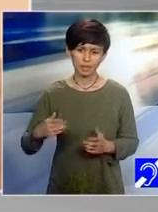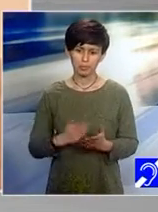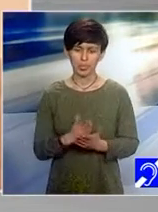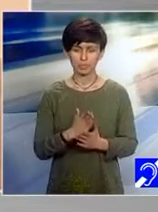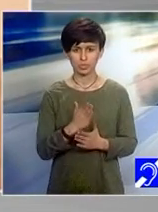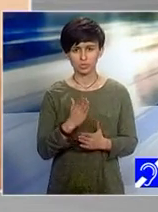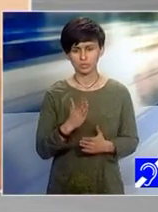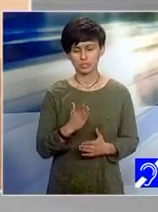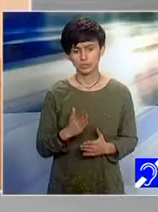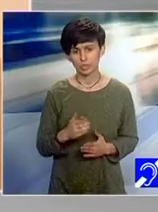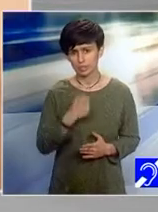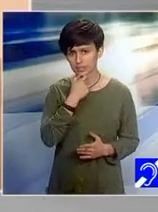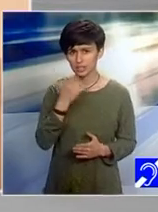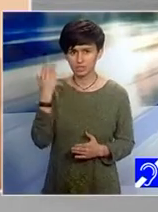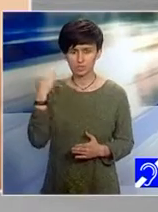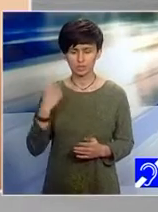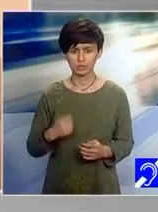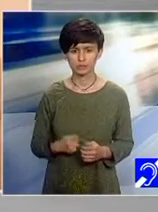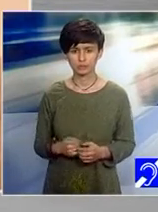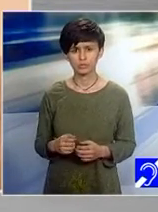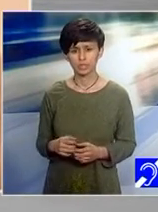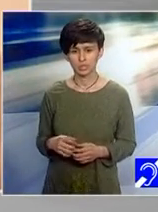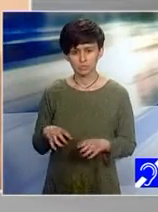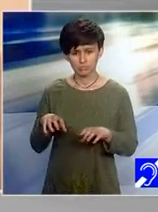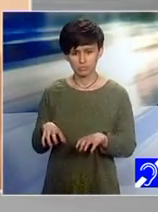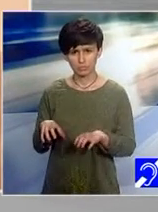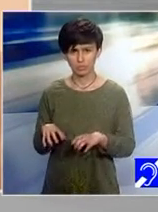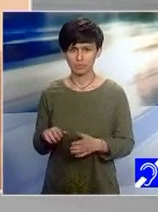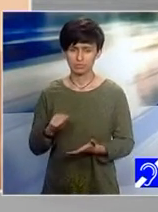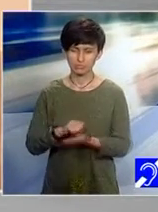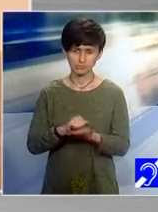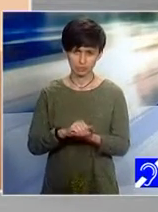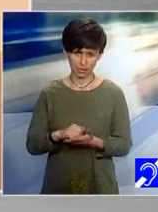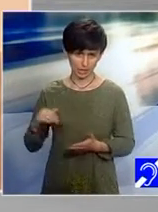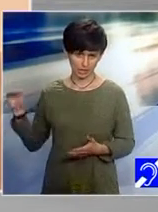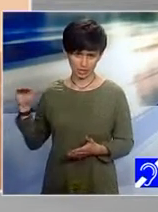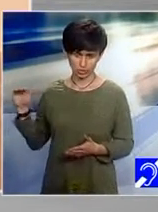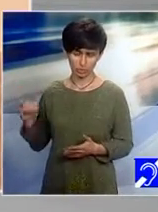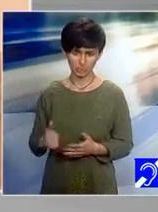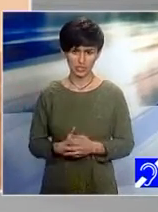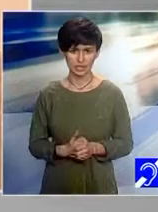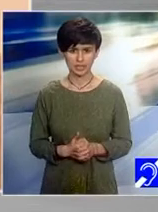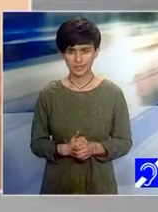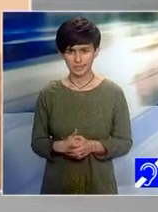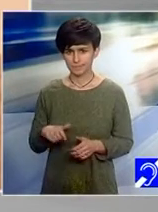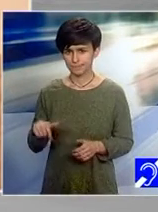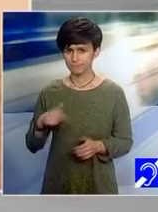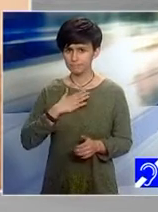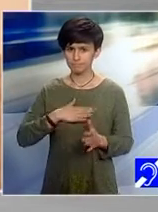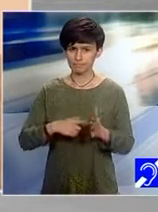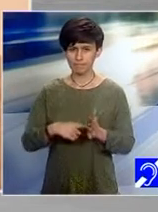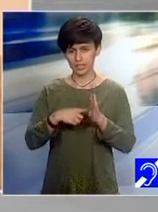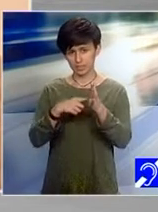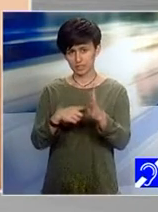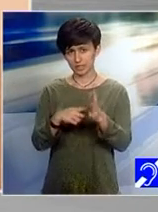cu anul trecut bazar cu copiii și cartea. Și acum am zis să arătăm